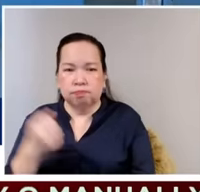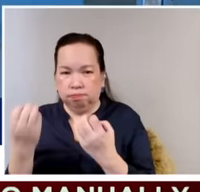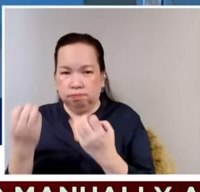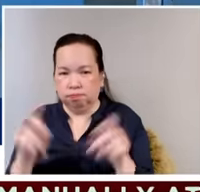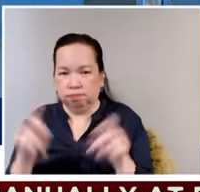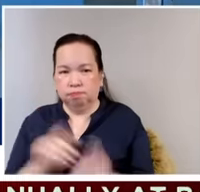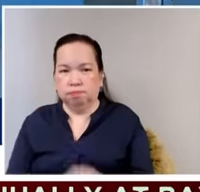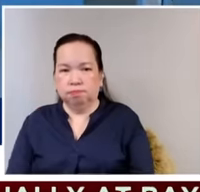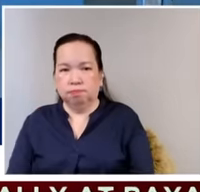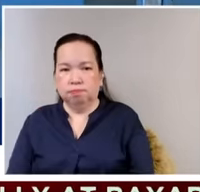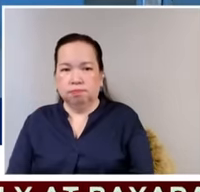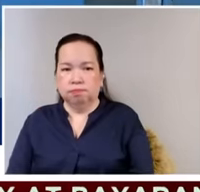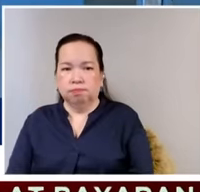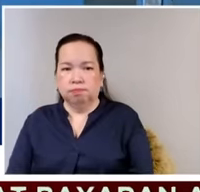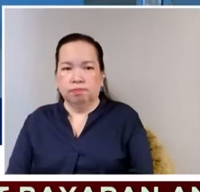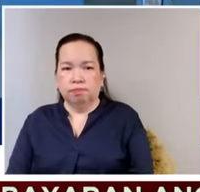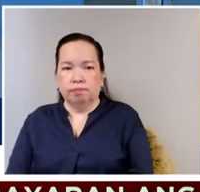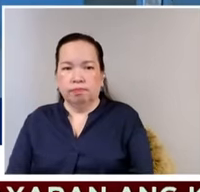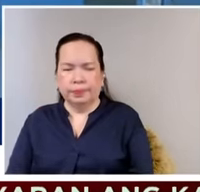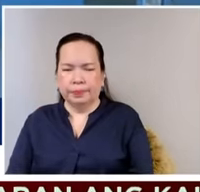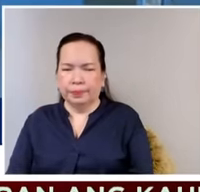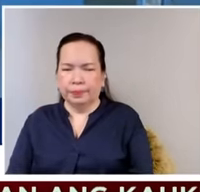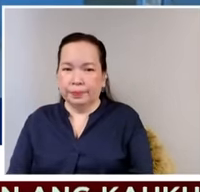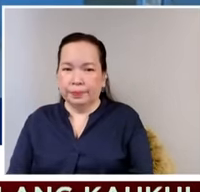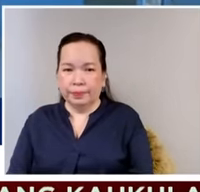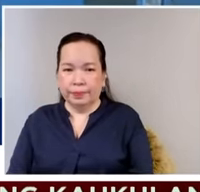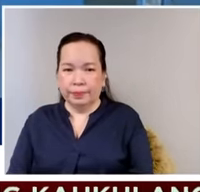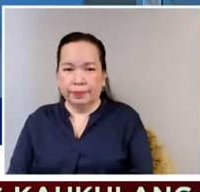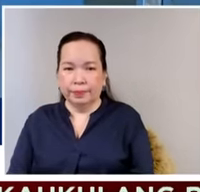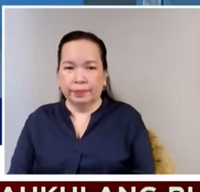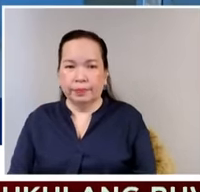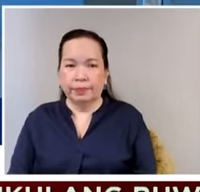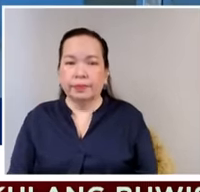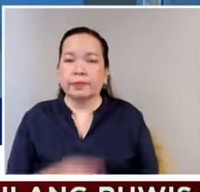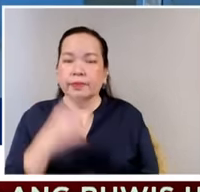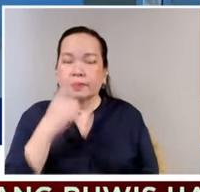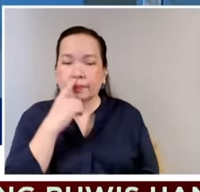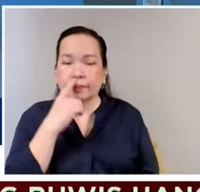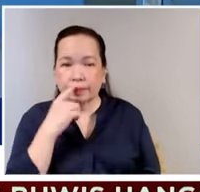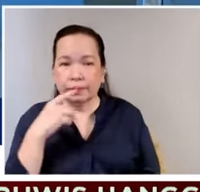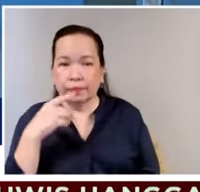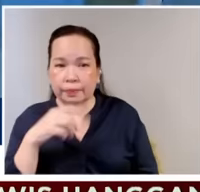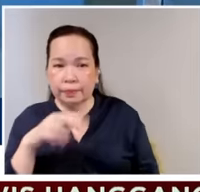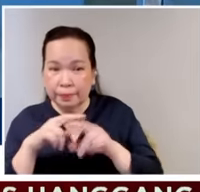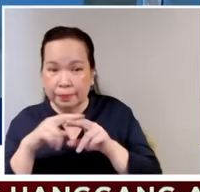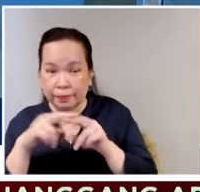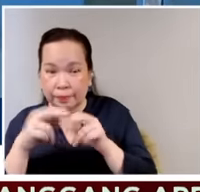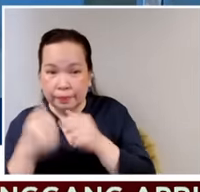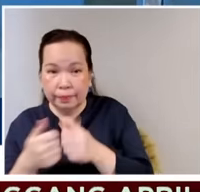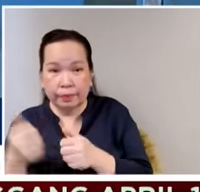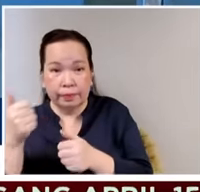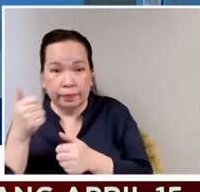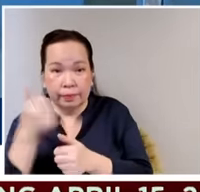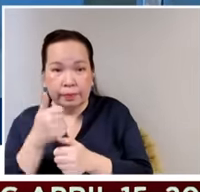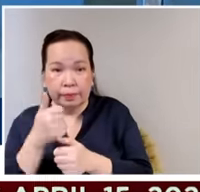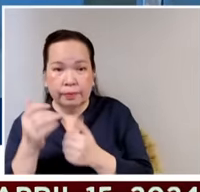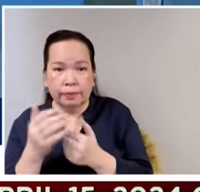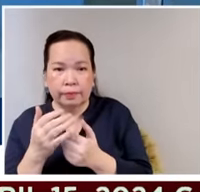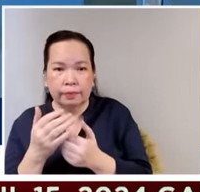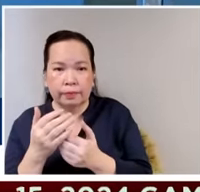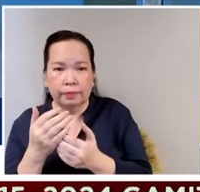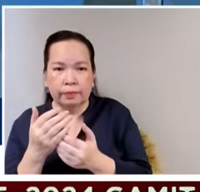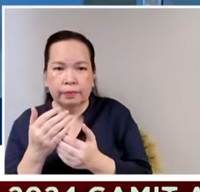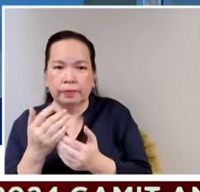na makukuha ng lahat ng mga apektadong empleyado, ayon sa PNR ay makakatanggap din ng 10,000 pesos na